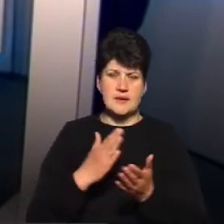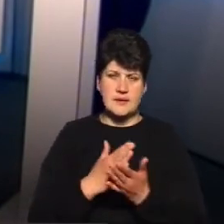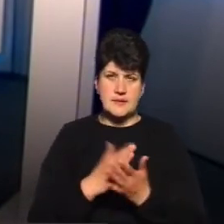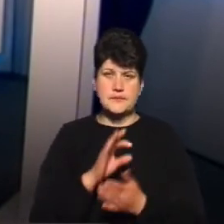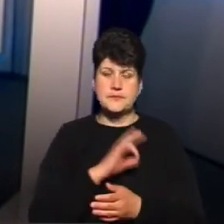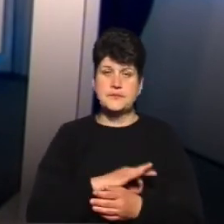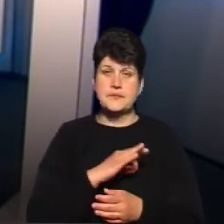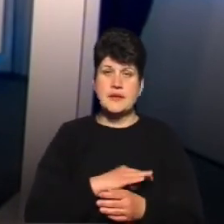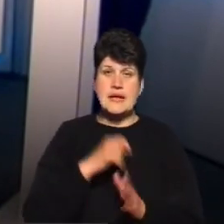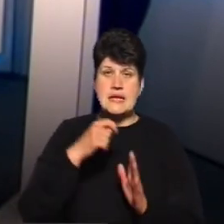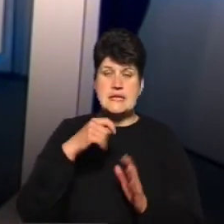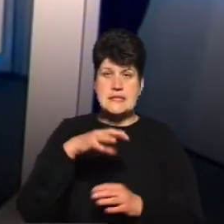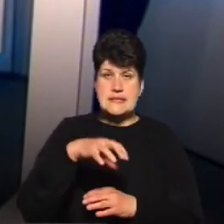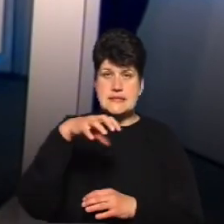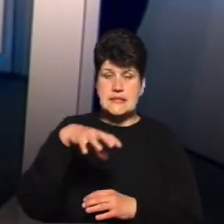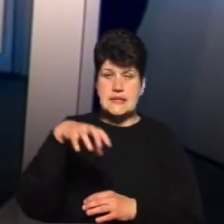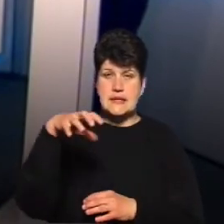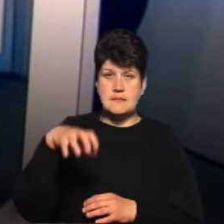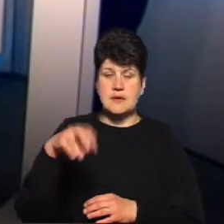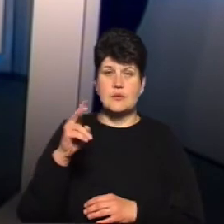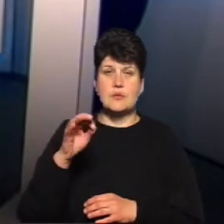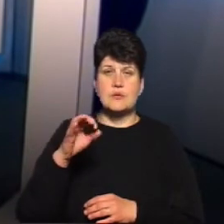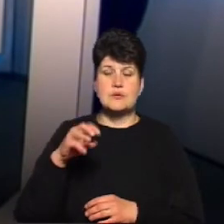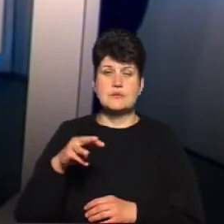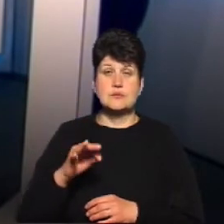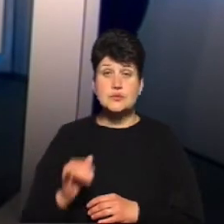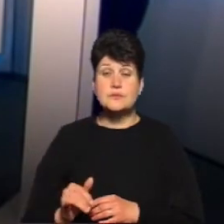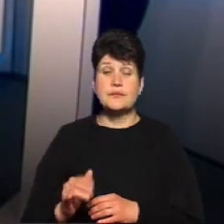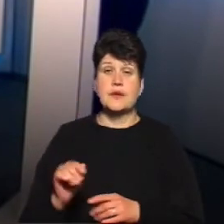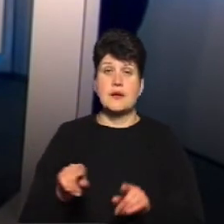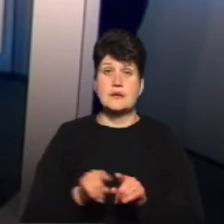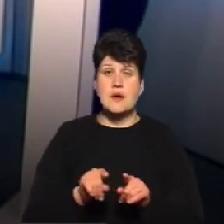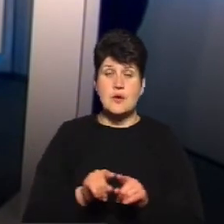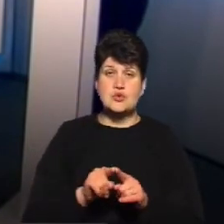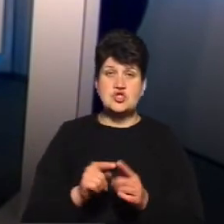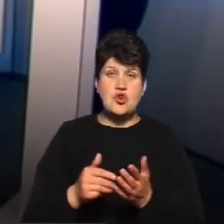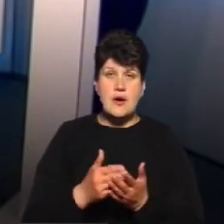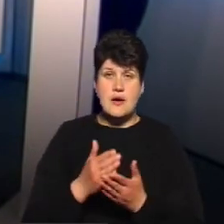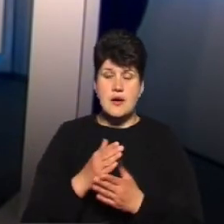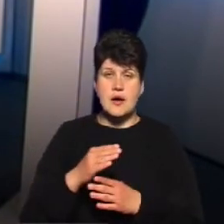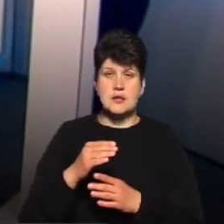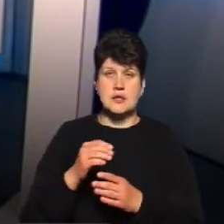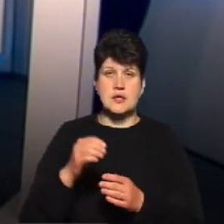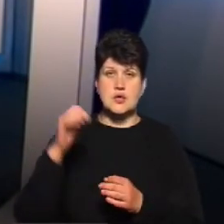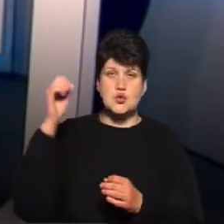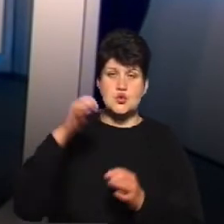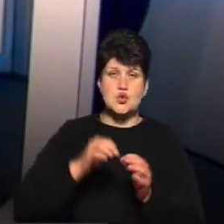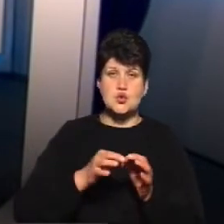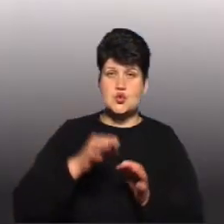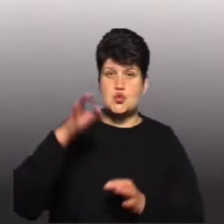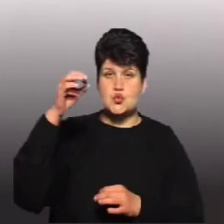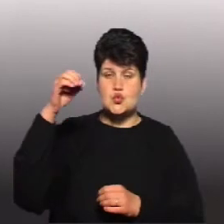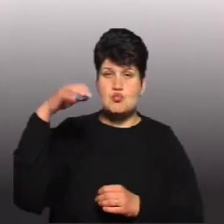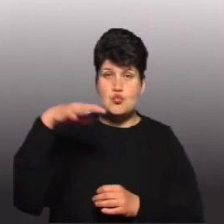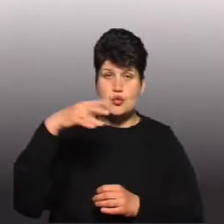знімки, як ви сказали, з космічні знімки, а також карти супутникові, то це тільки для того, коли ми, наприклад,